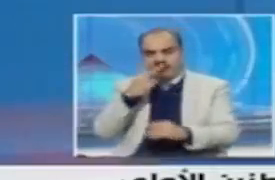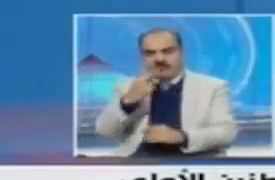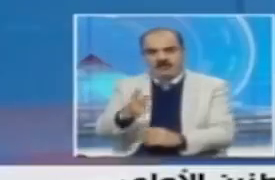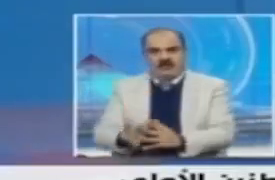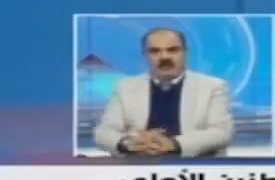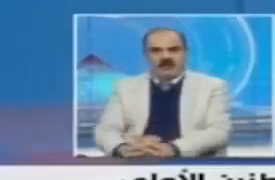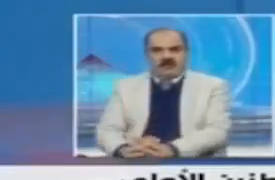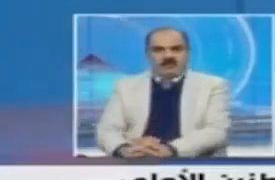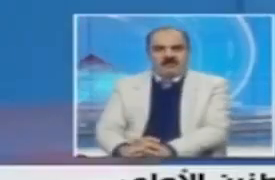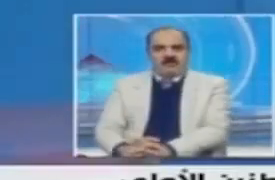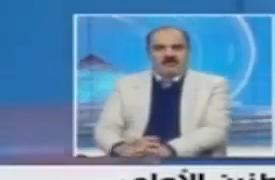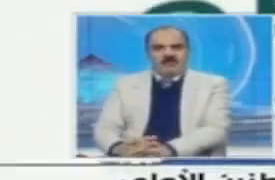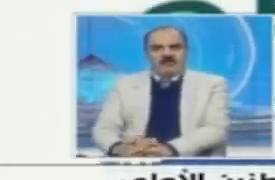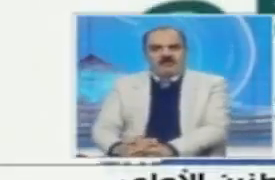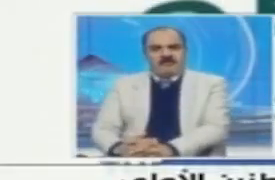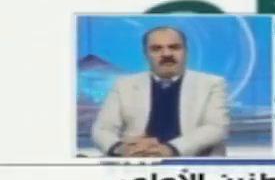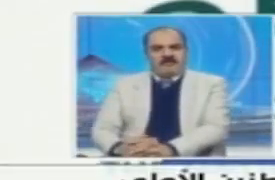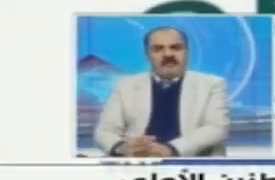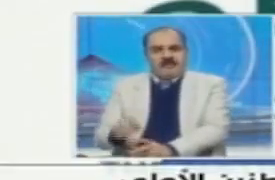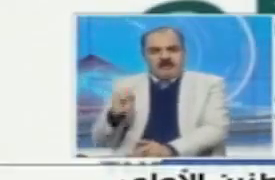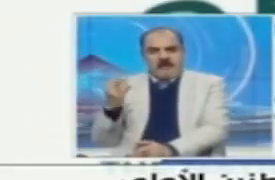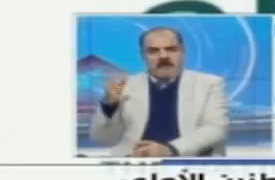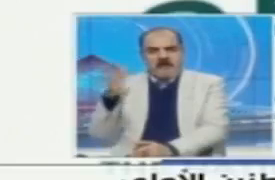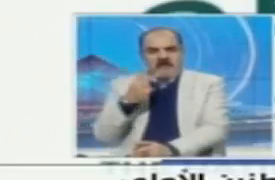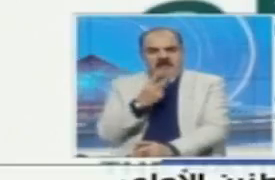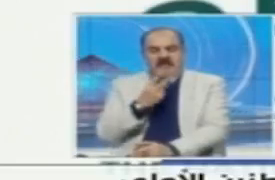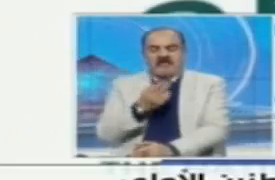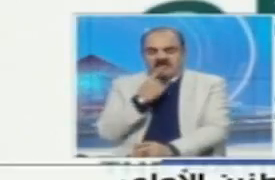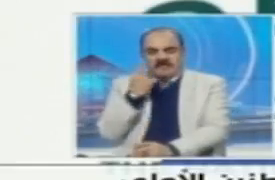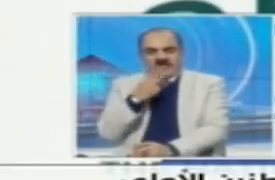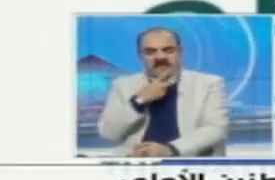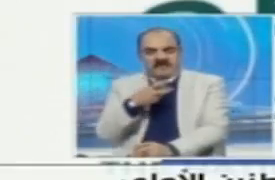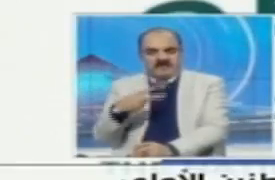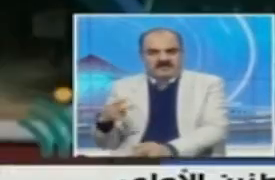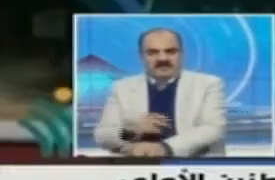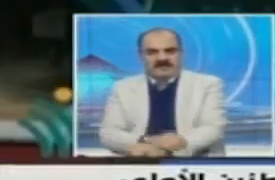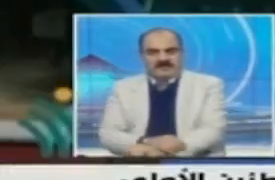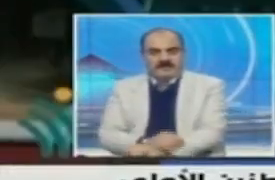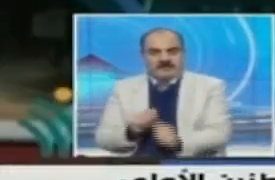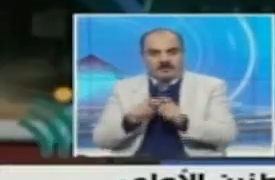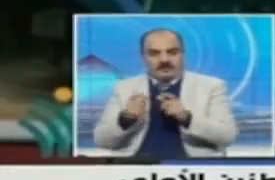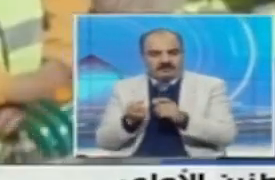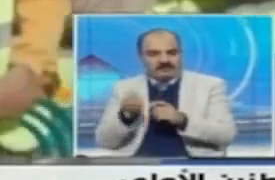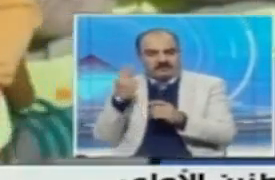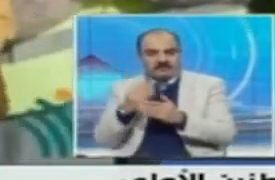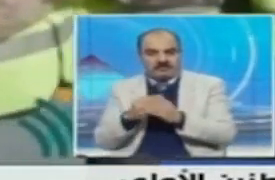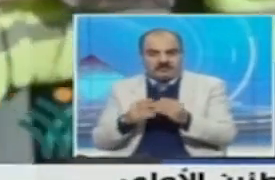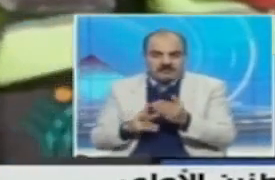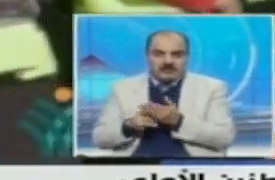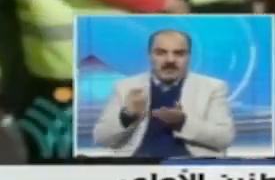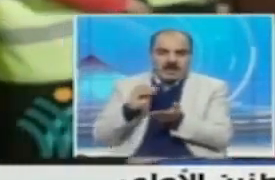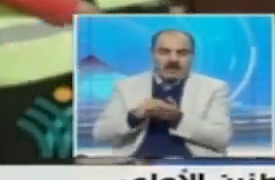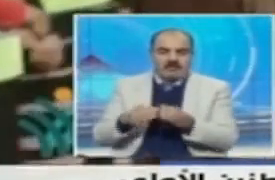وكيانا تنمويا. 13 من مارس عام 2022 شهد انطلاق شرارة بدء